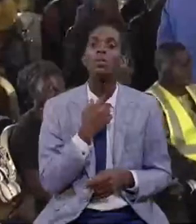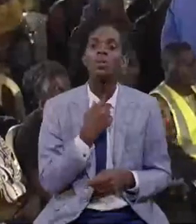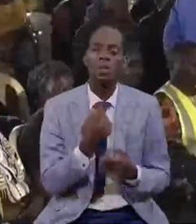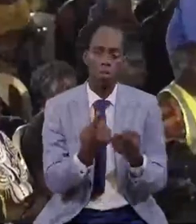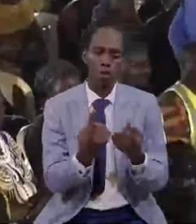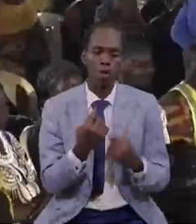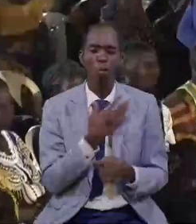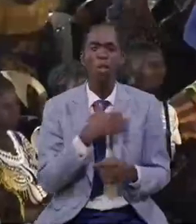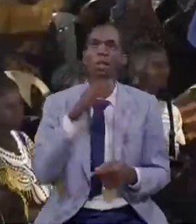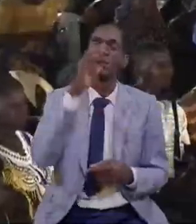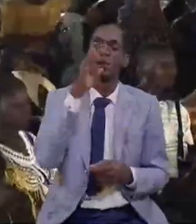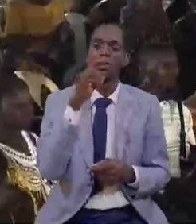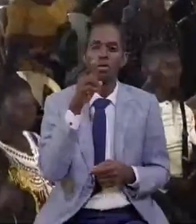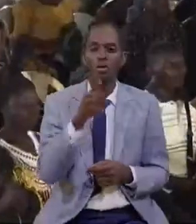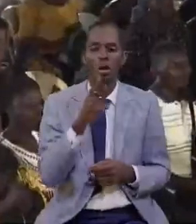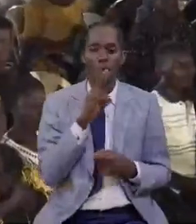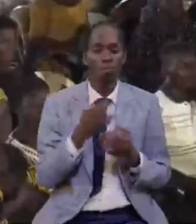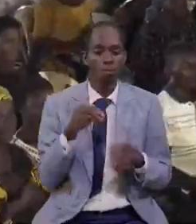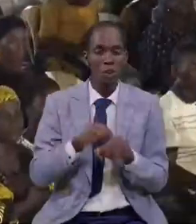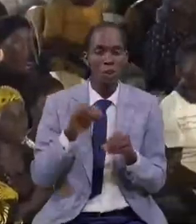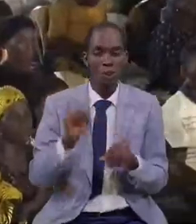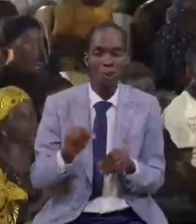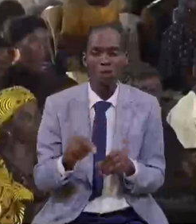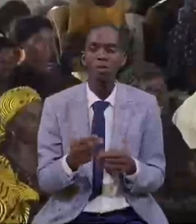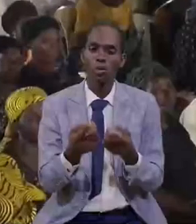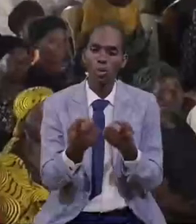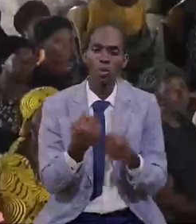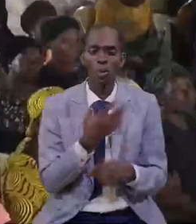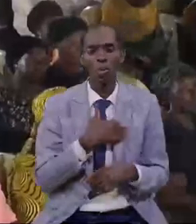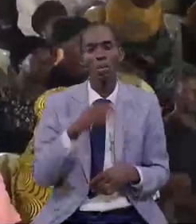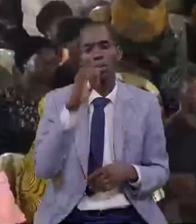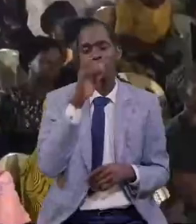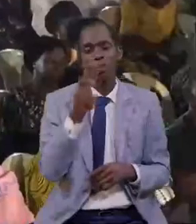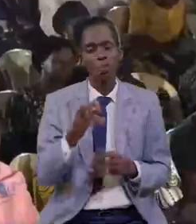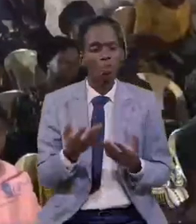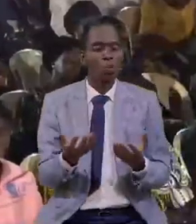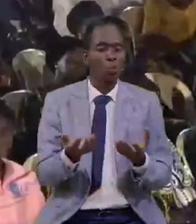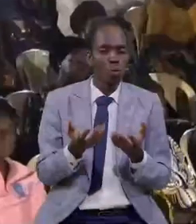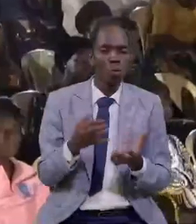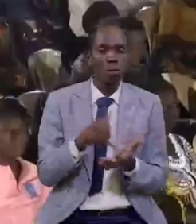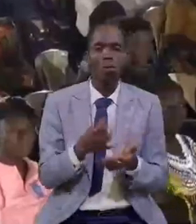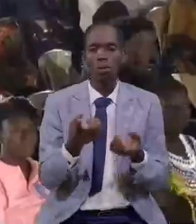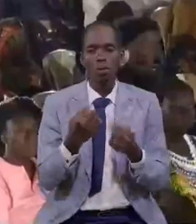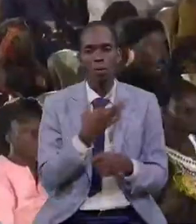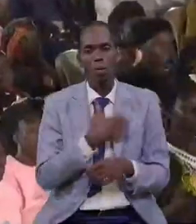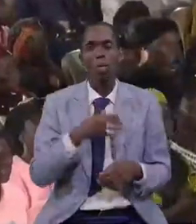boire vous désirez venez boire vous êtes passionné venez